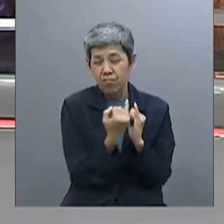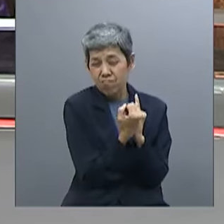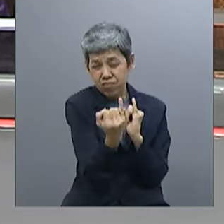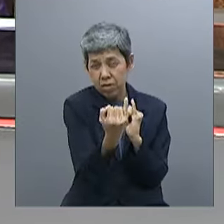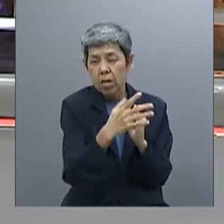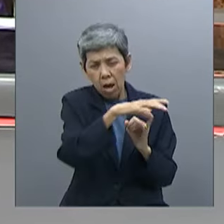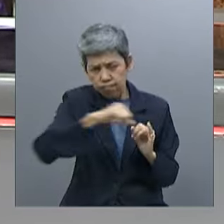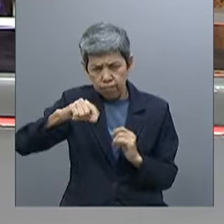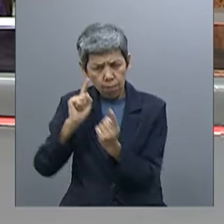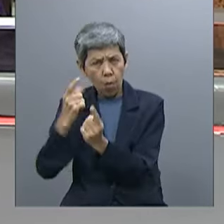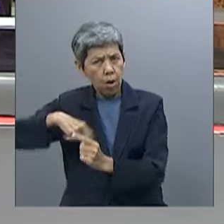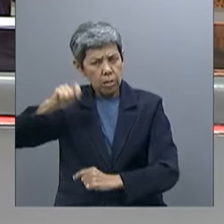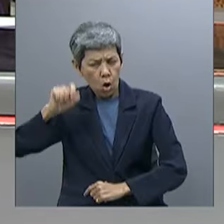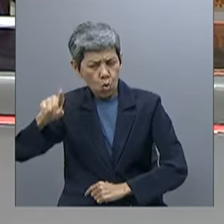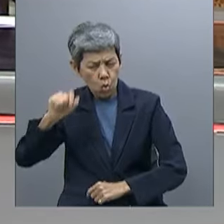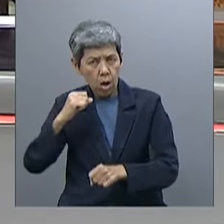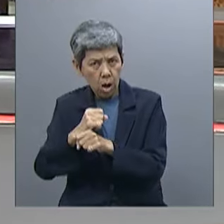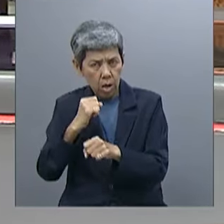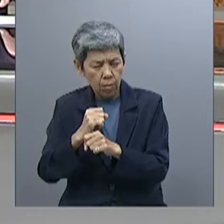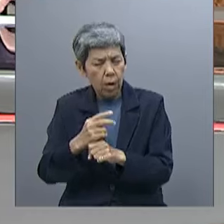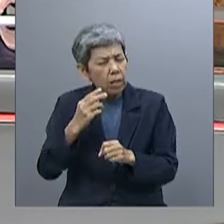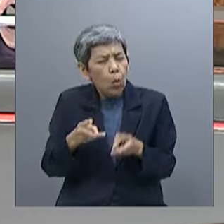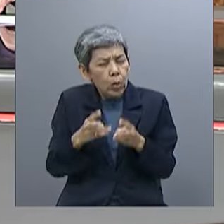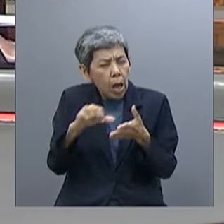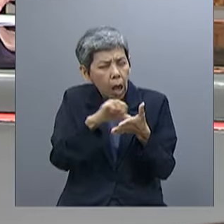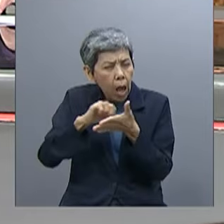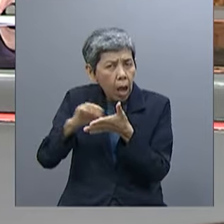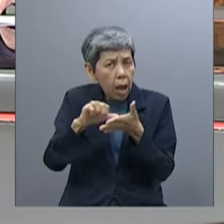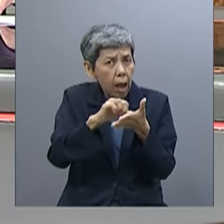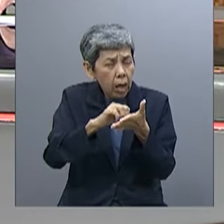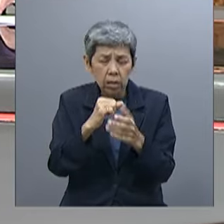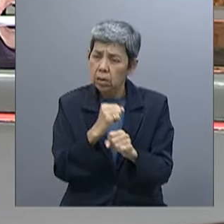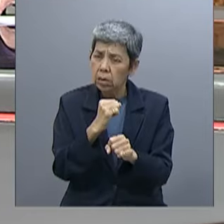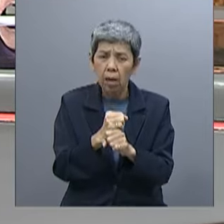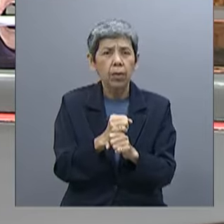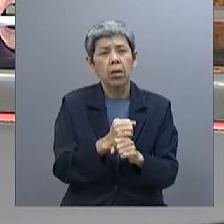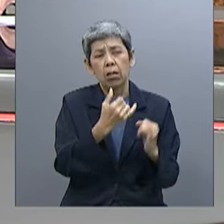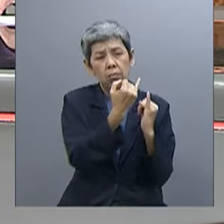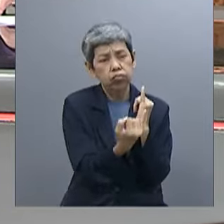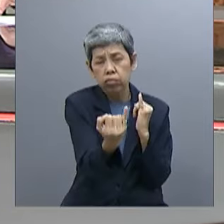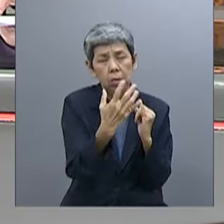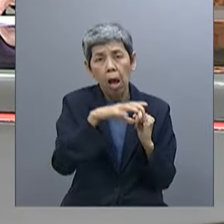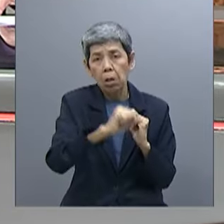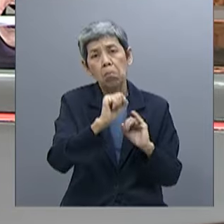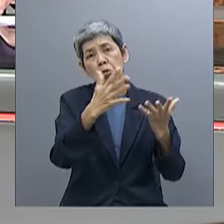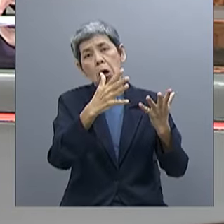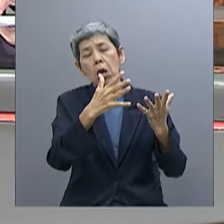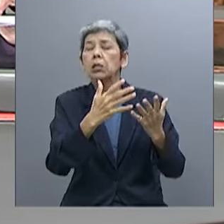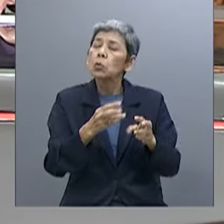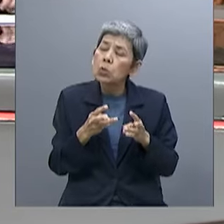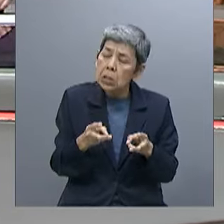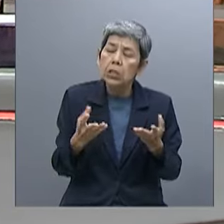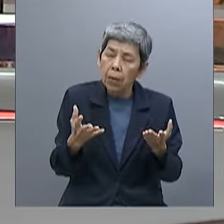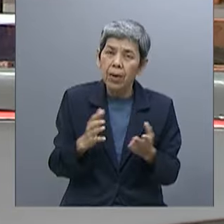กระบวนการยุติธรรมไปจนถึงการหาทางออกในกรณีที่ไม่สามารถนำผู้ต้องหาแม้แต่คนเดียวมาดำเนินคดี